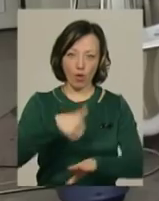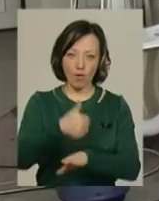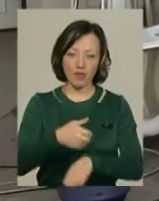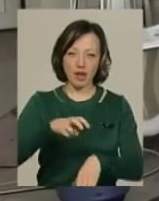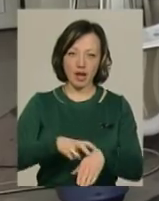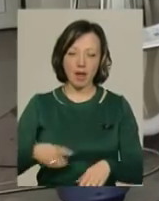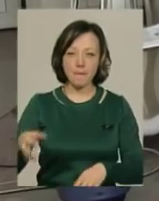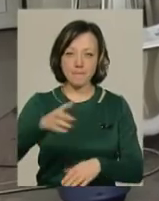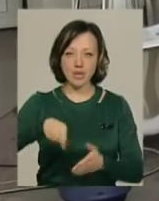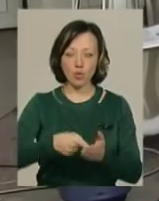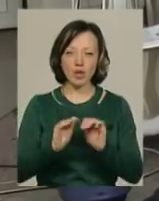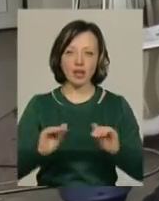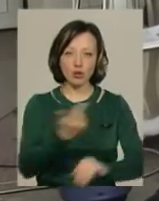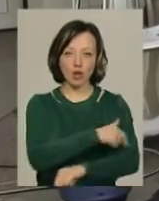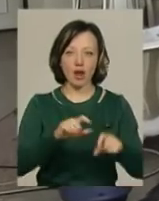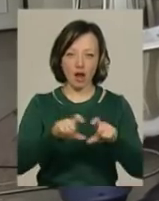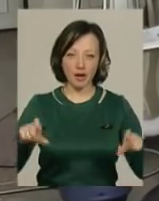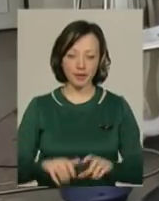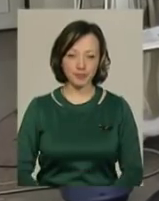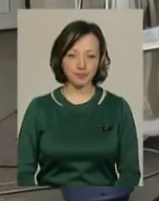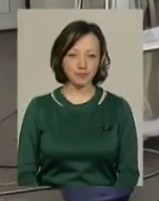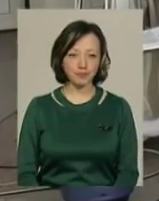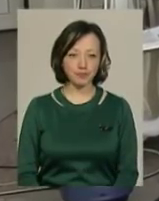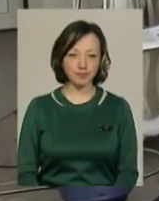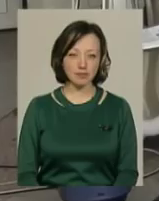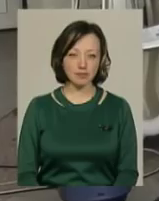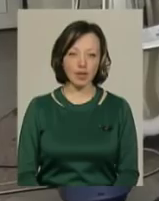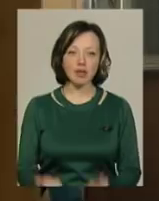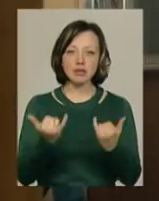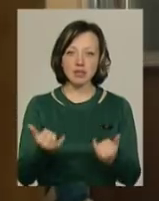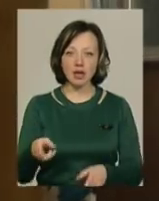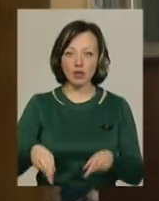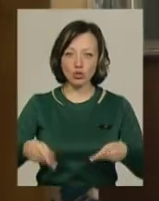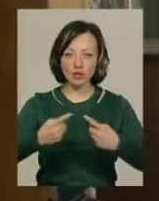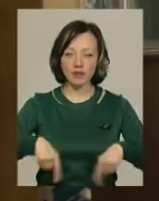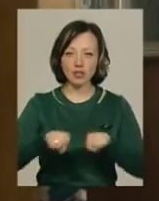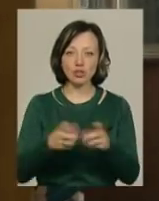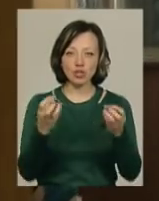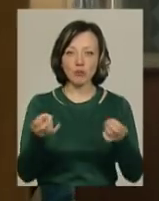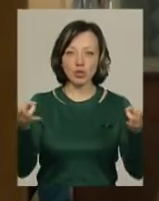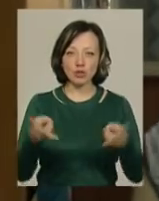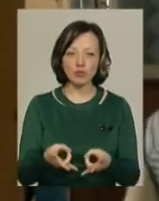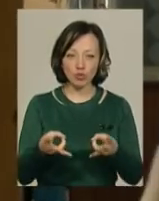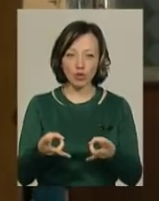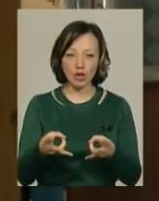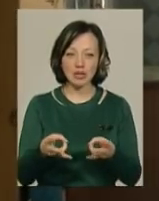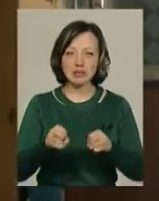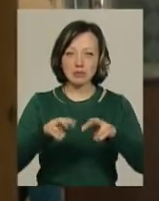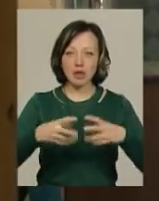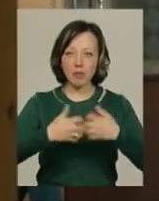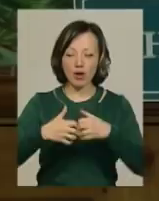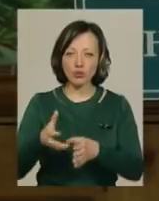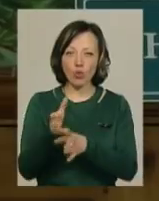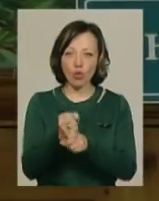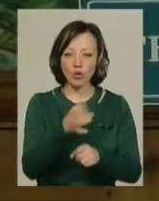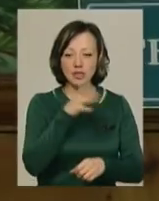головний лікар Хмельницької міської дитячої лікарні Наталія Зимак-Закутня. Зараз хірургічне відділення ще потребує діатермічного апарату, який